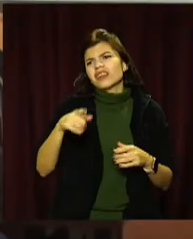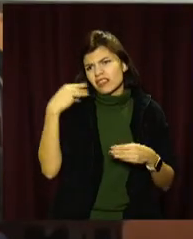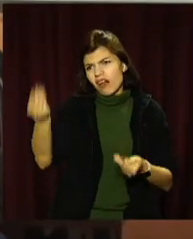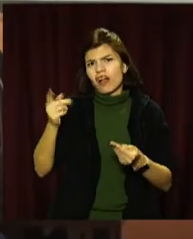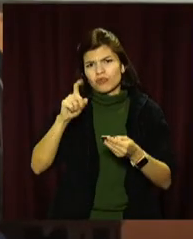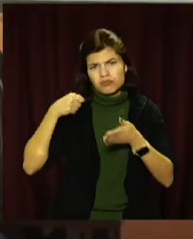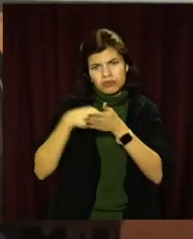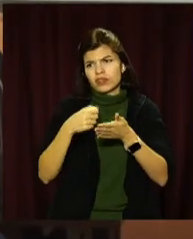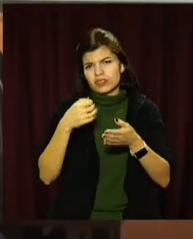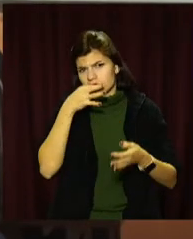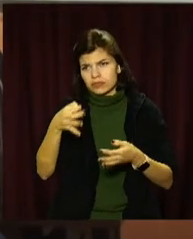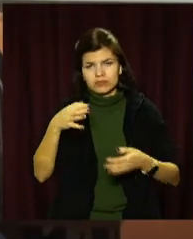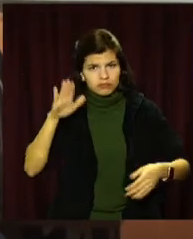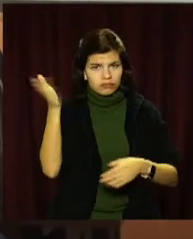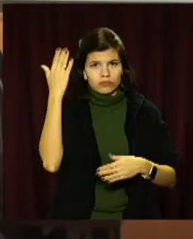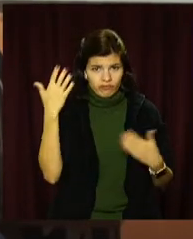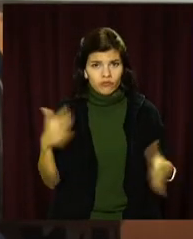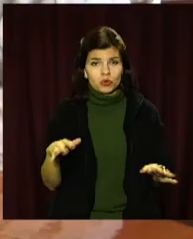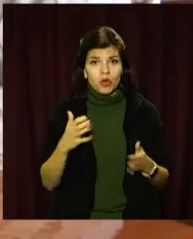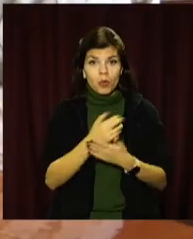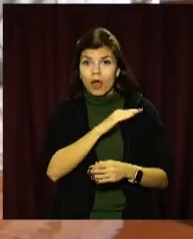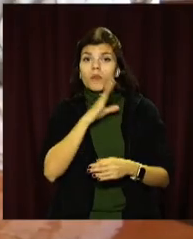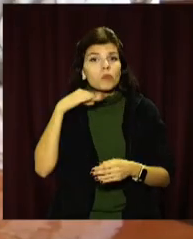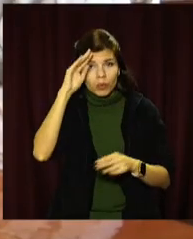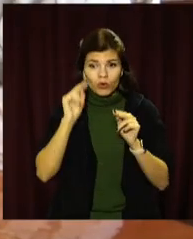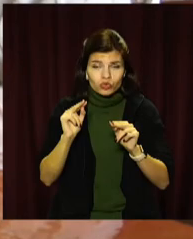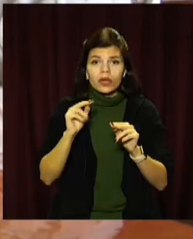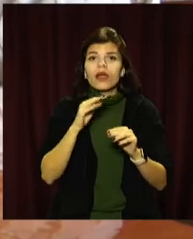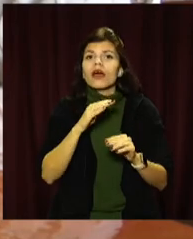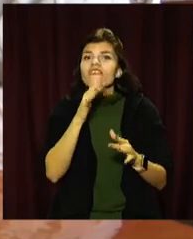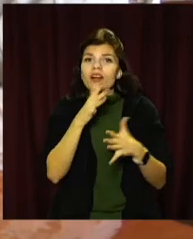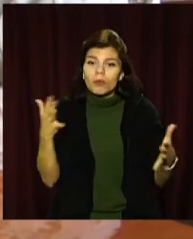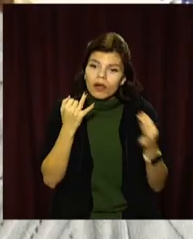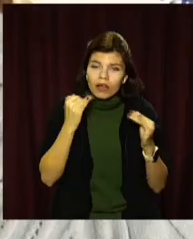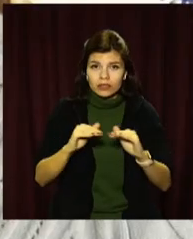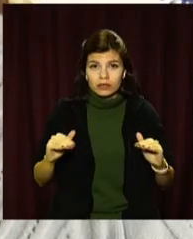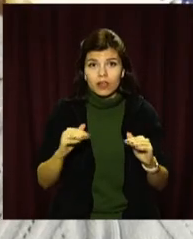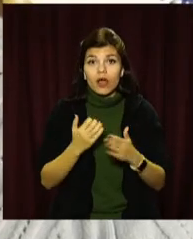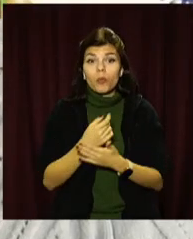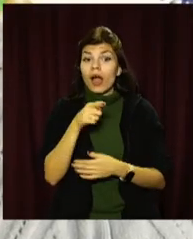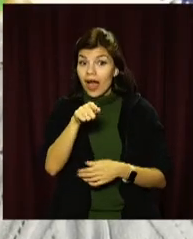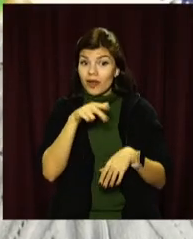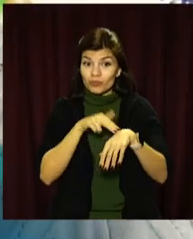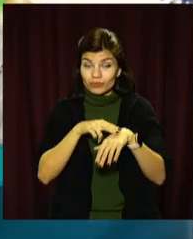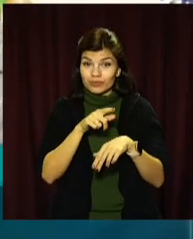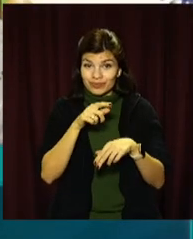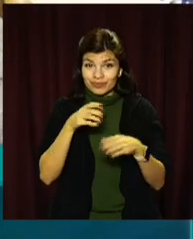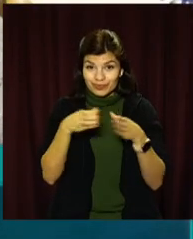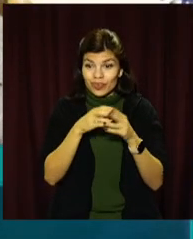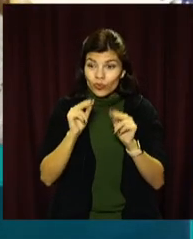з поліціатами допомагають школярам відкритися і вчать залагоджувати проблеми мирним шляхом. Справа в тому, що діти зараз